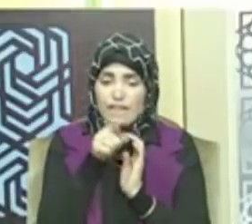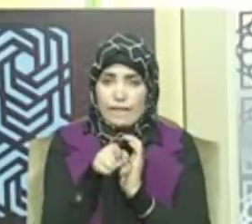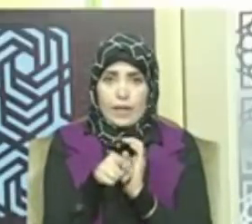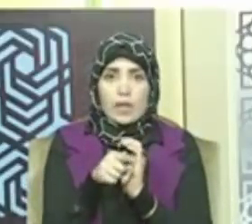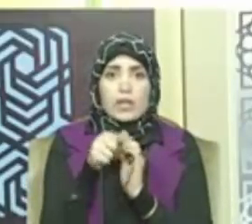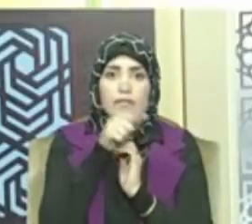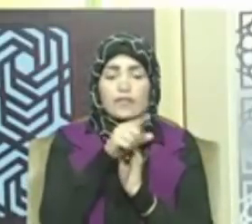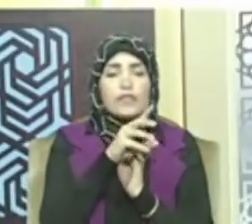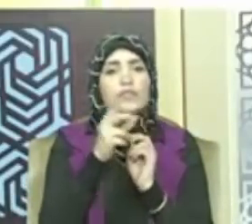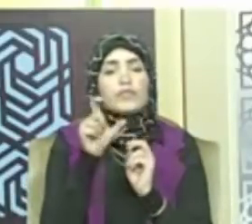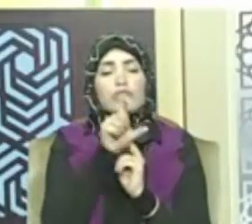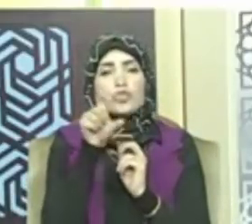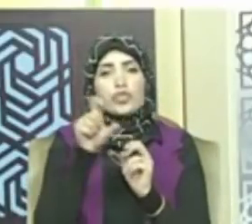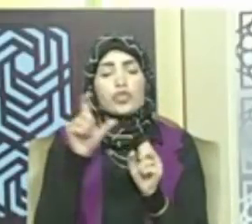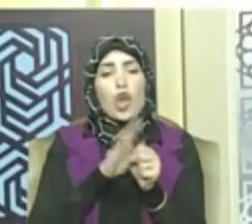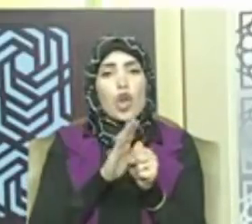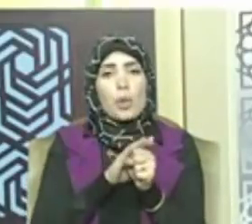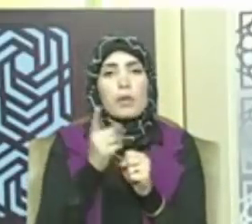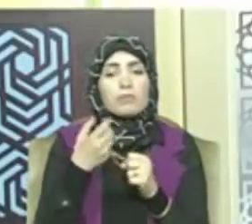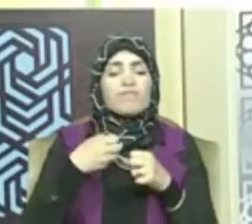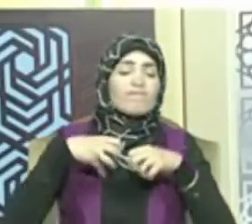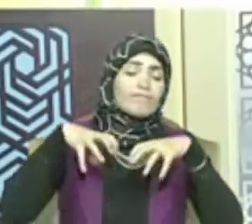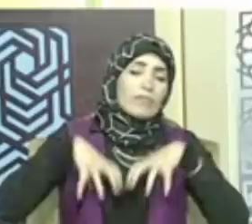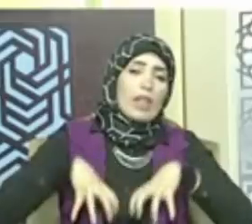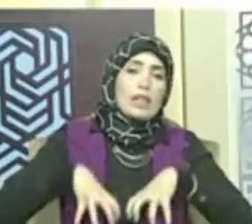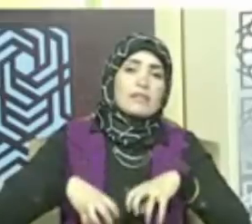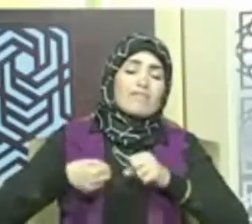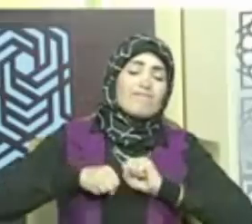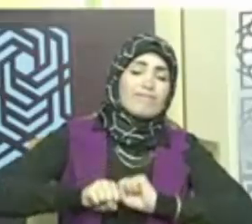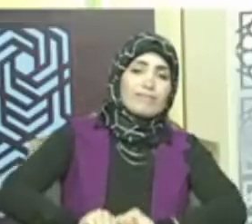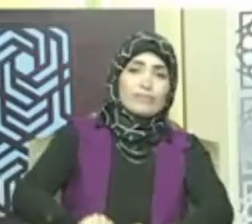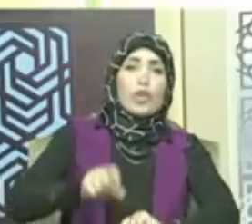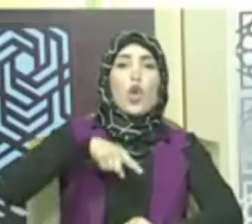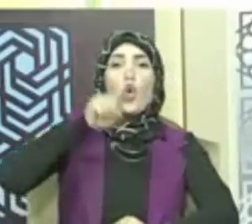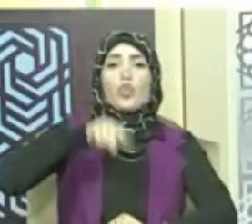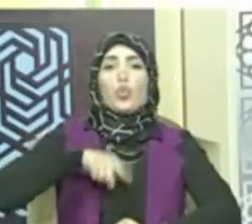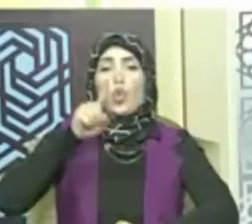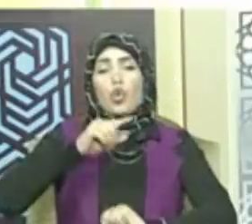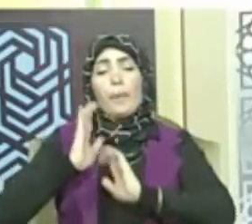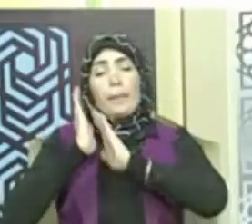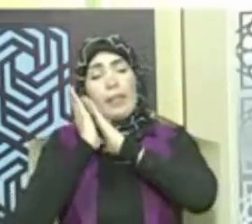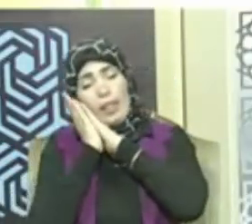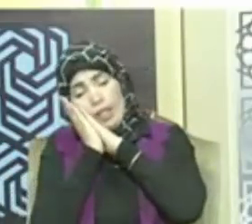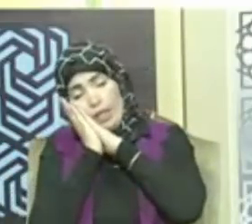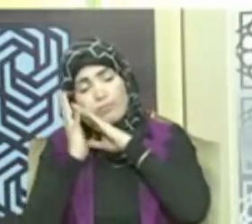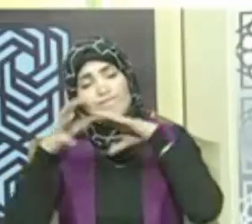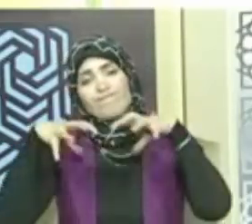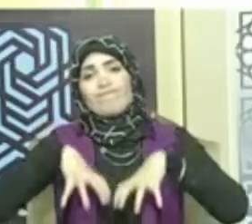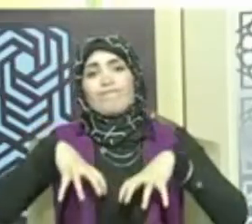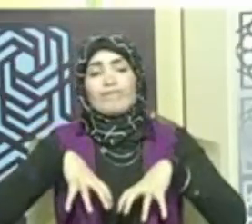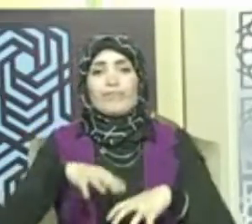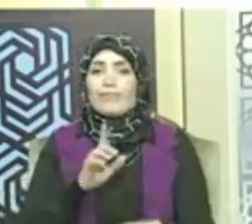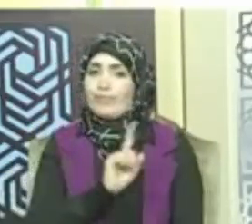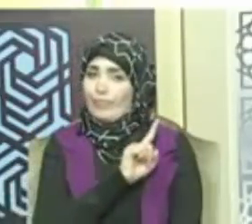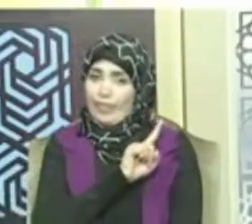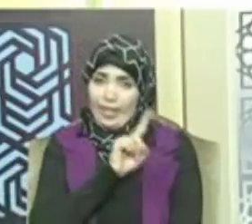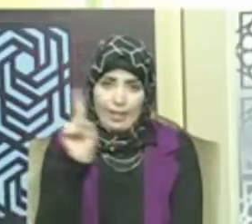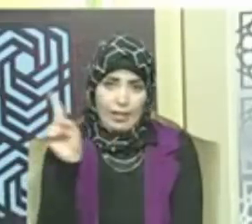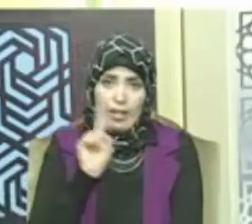شهر كسل، فيملأ نهاره نوما. نقول له: